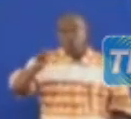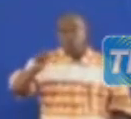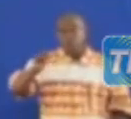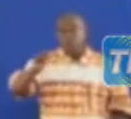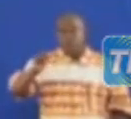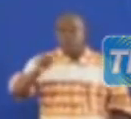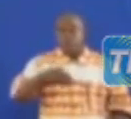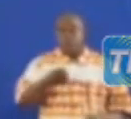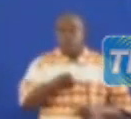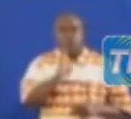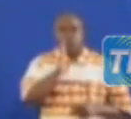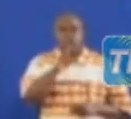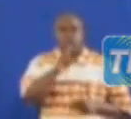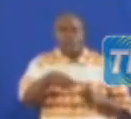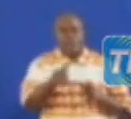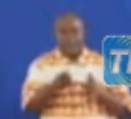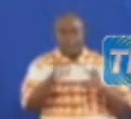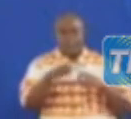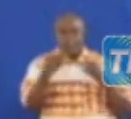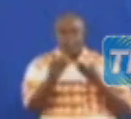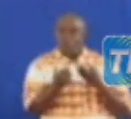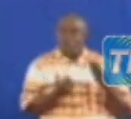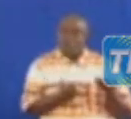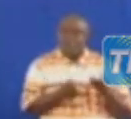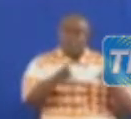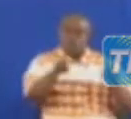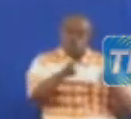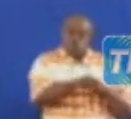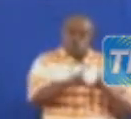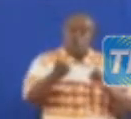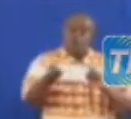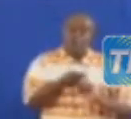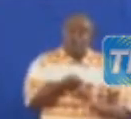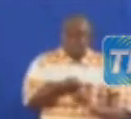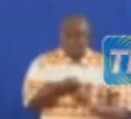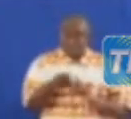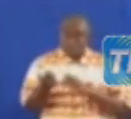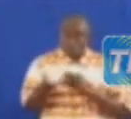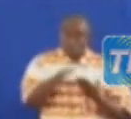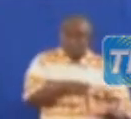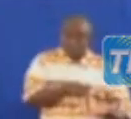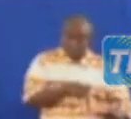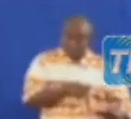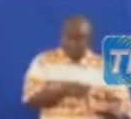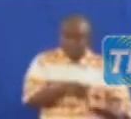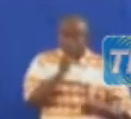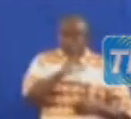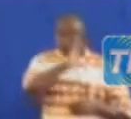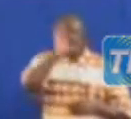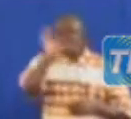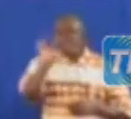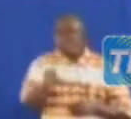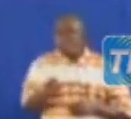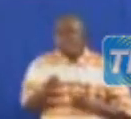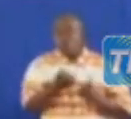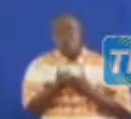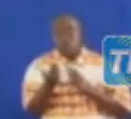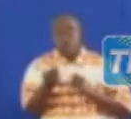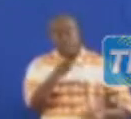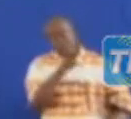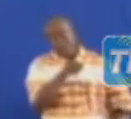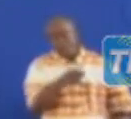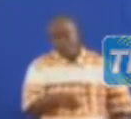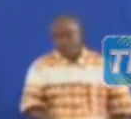Aidha, nitoe pole pia kwa familia, ndugu jamaa na marafiki wa marehemu na Watanzania wote kwa kuondokewa na mpendwa